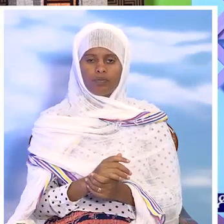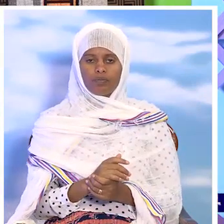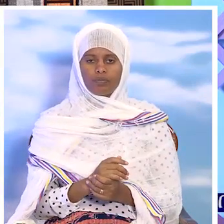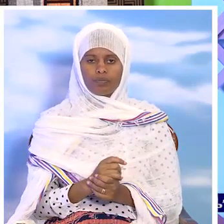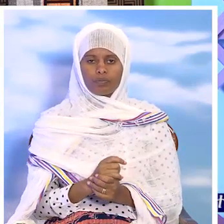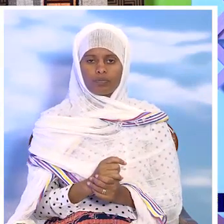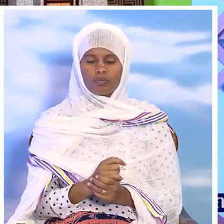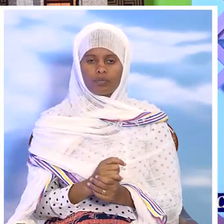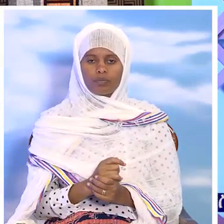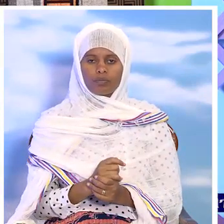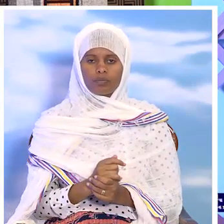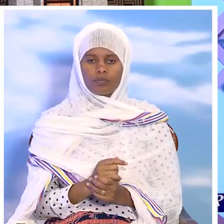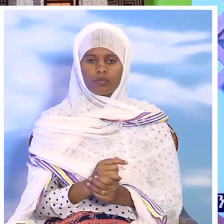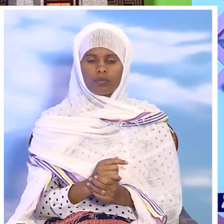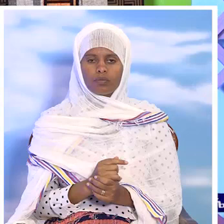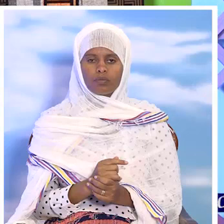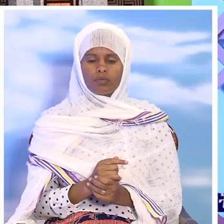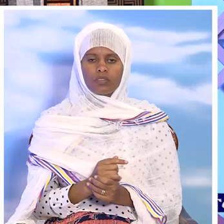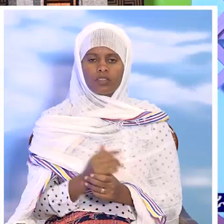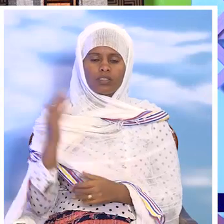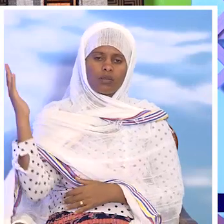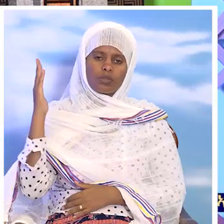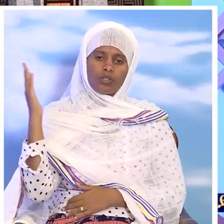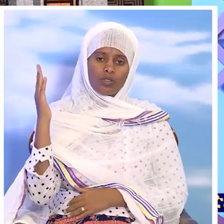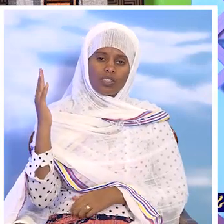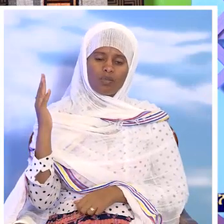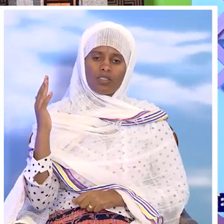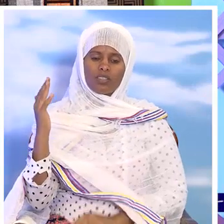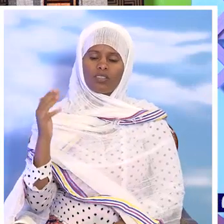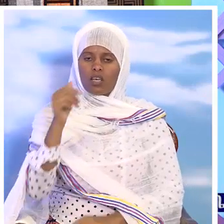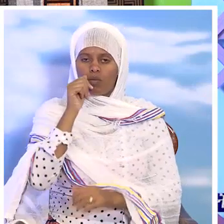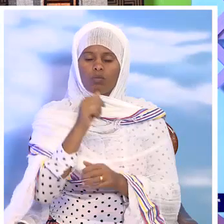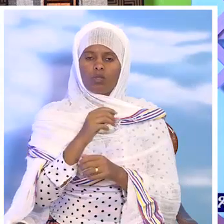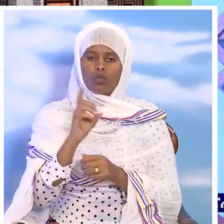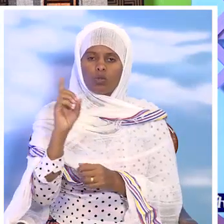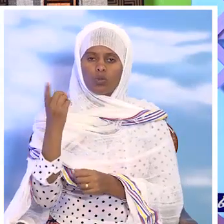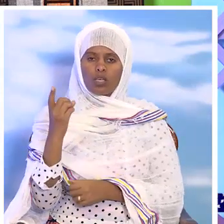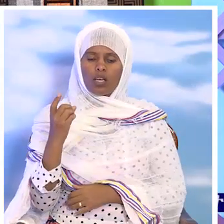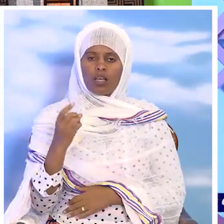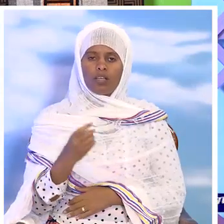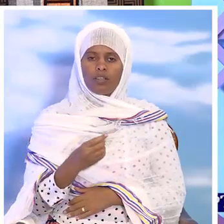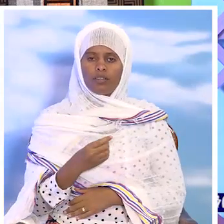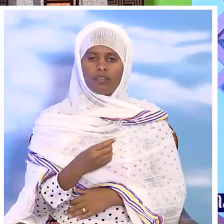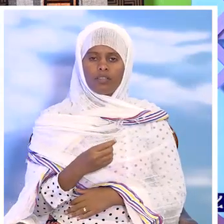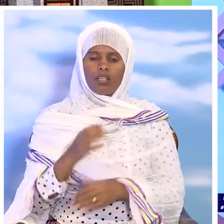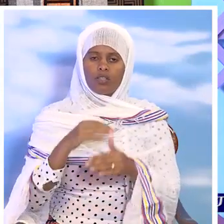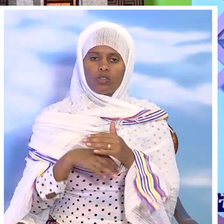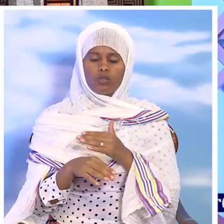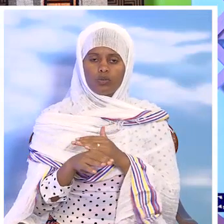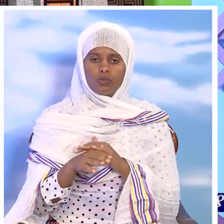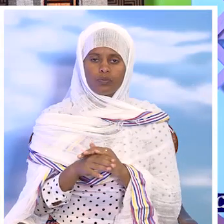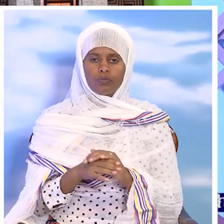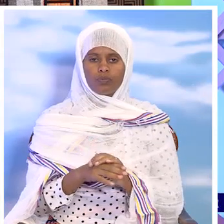ወለ ማለት እስከ ጊዜሁ ድማኒ ክሳብ ማዓስ ክሳብ አብል ቢሁዳን አይሁድን አትዩ ሰፊሩ